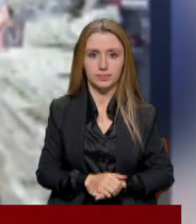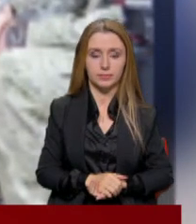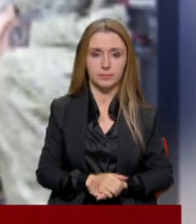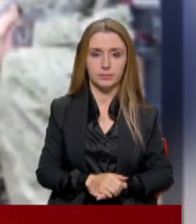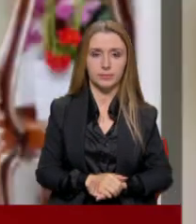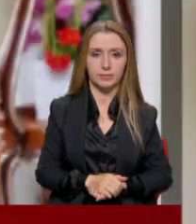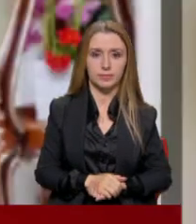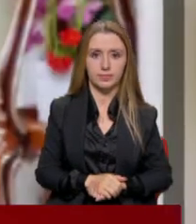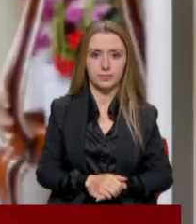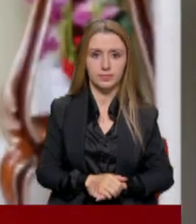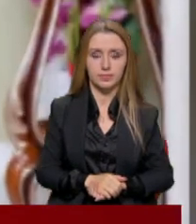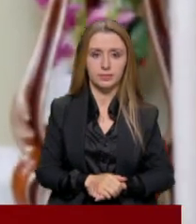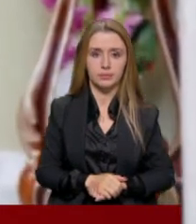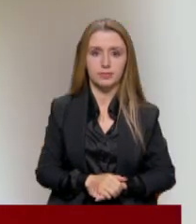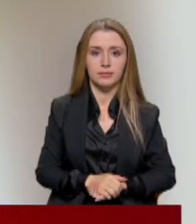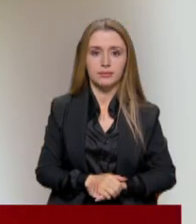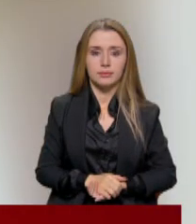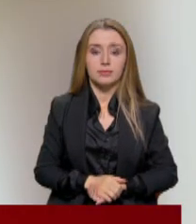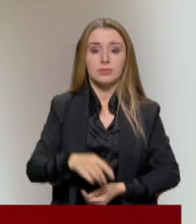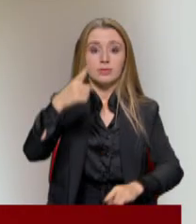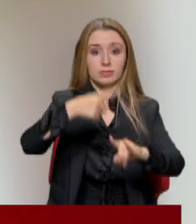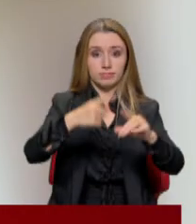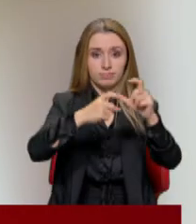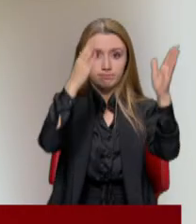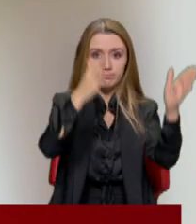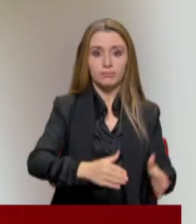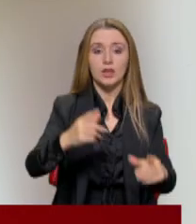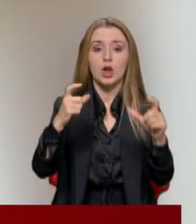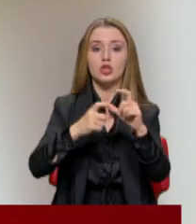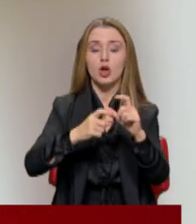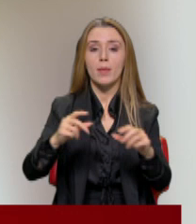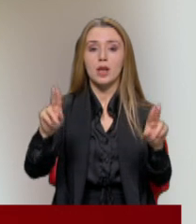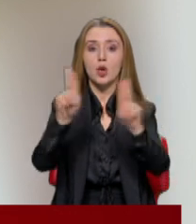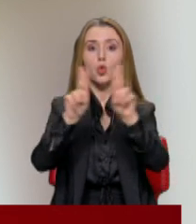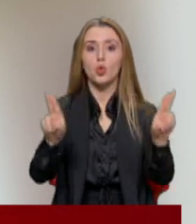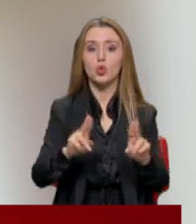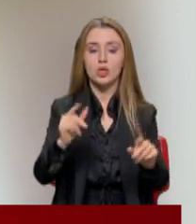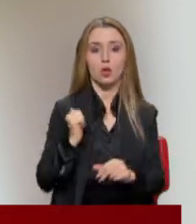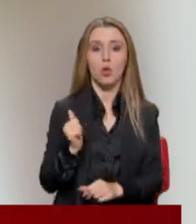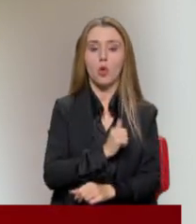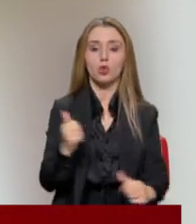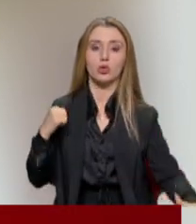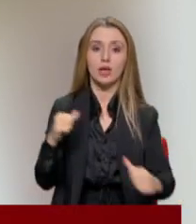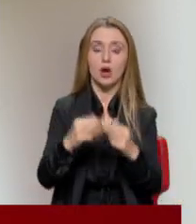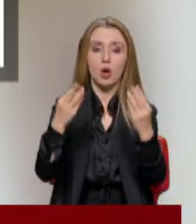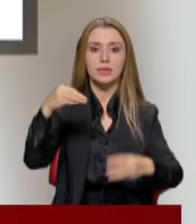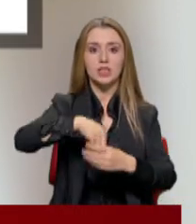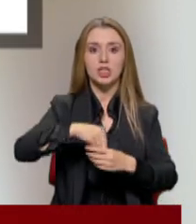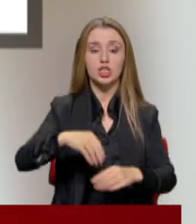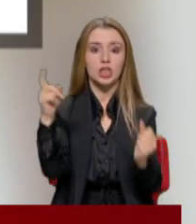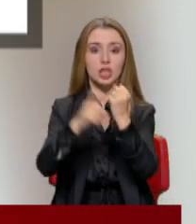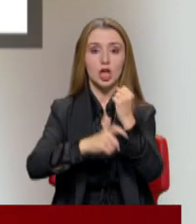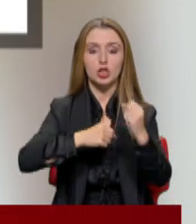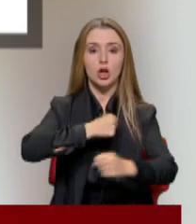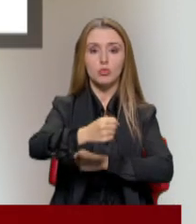çıktı Hasan Şeyh Mahmut Somali ulusal ordusunun yeniden inşası ve eş-şebab teröristleri ile